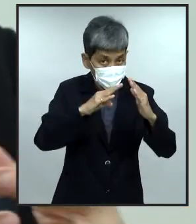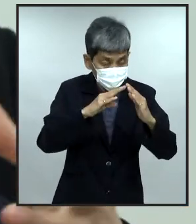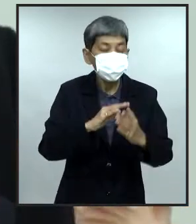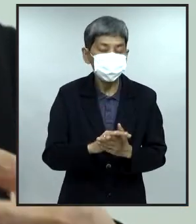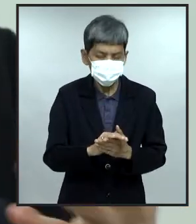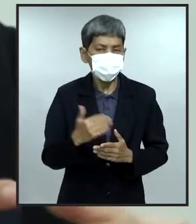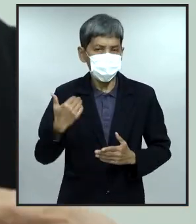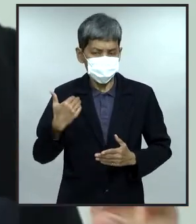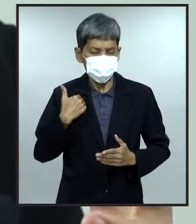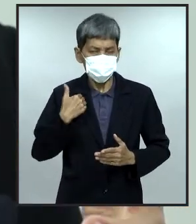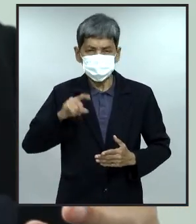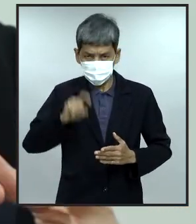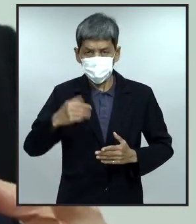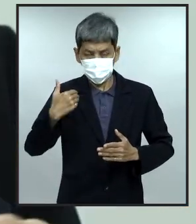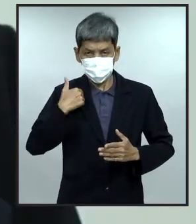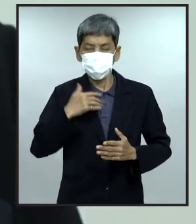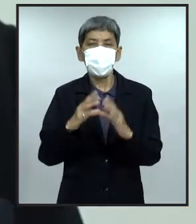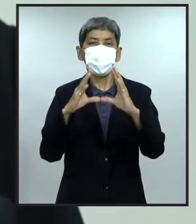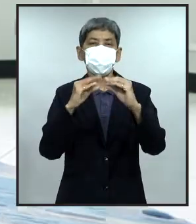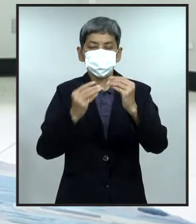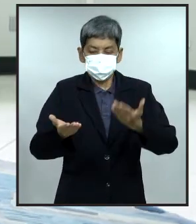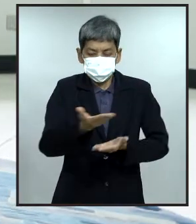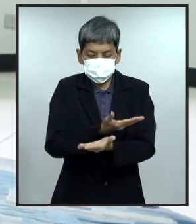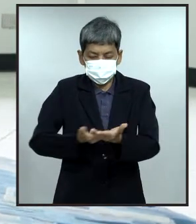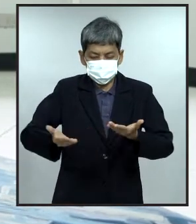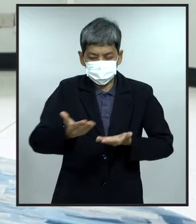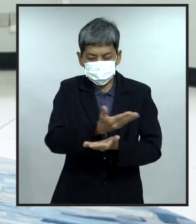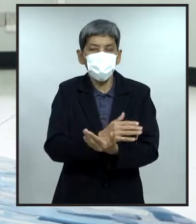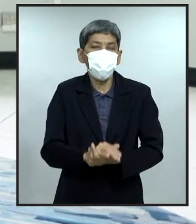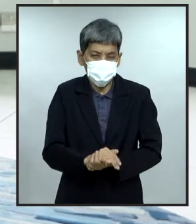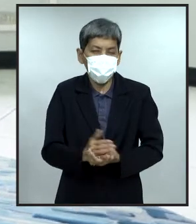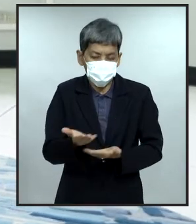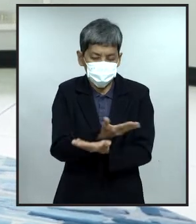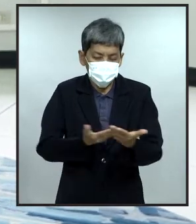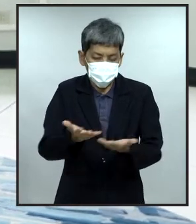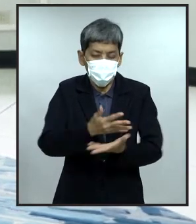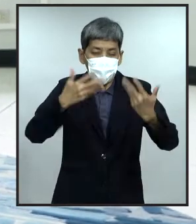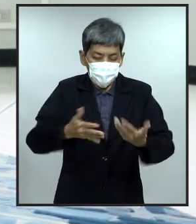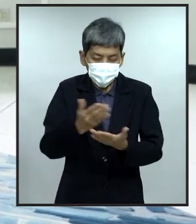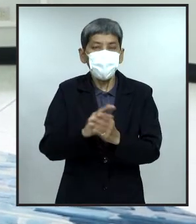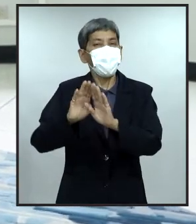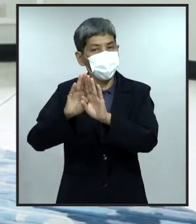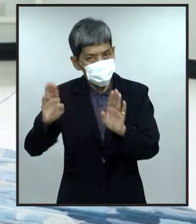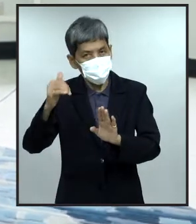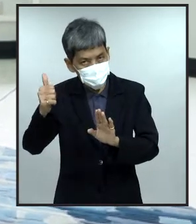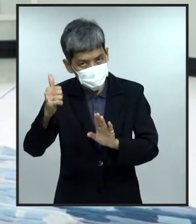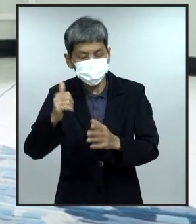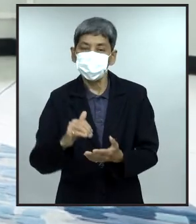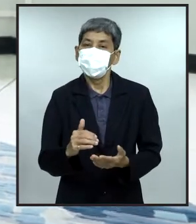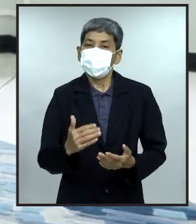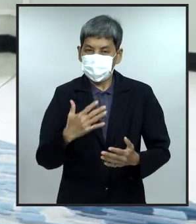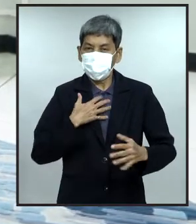นั้นมันก็มีการที่จะต้องประชุมกันค่อนข้างเยอะก่อนที่จะเปิดด้วย ครับ แล้วก็จะต้อง